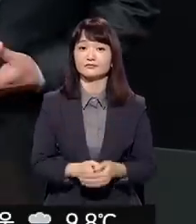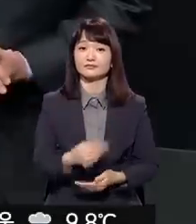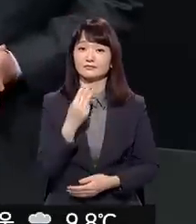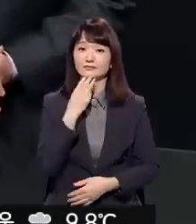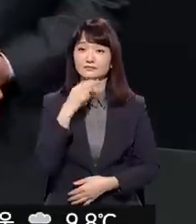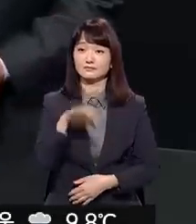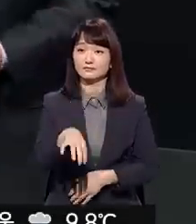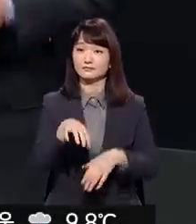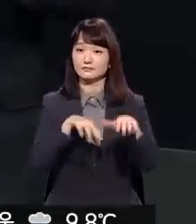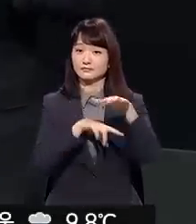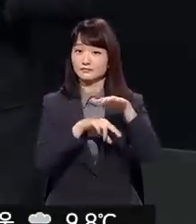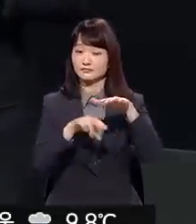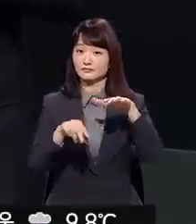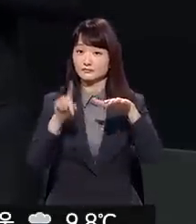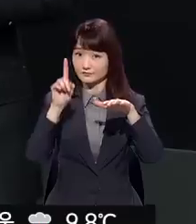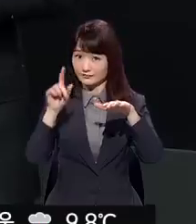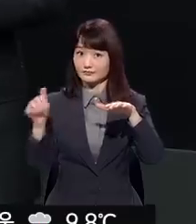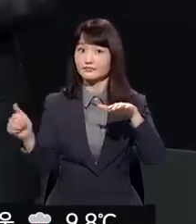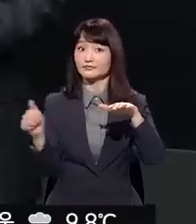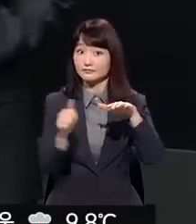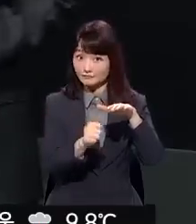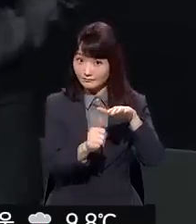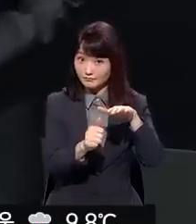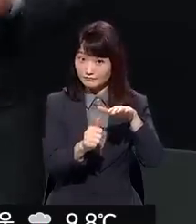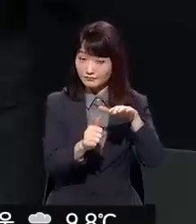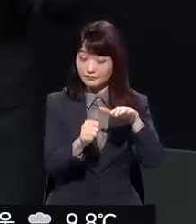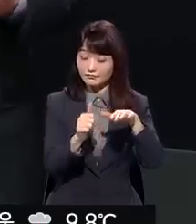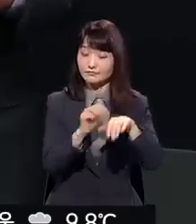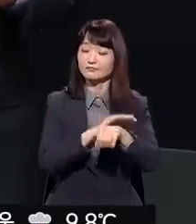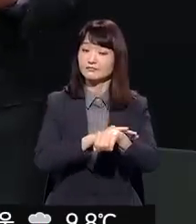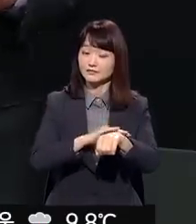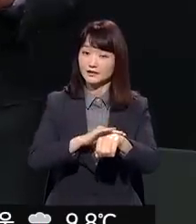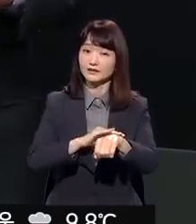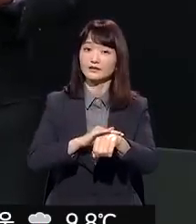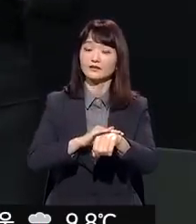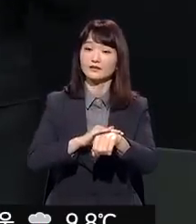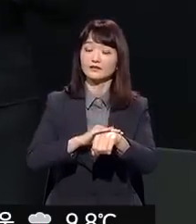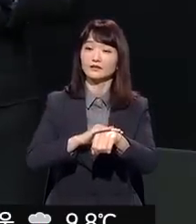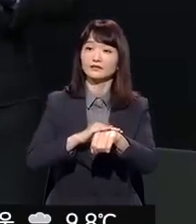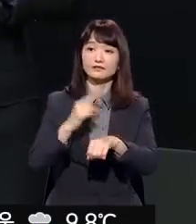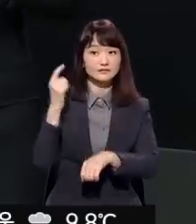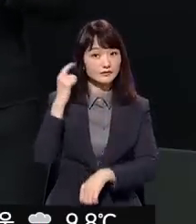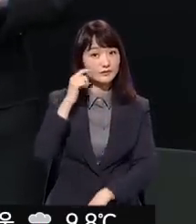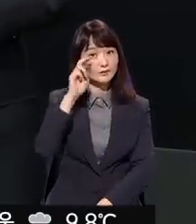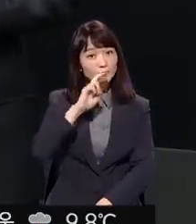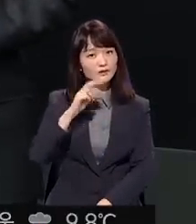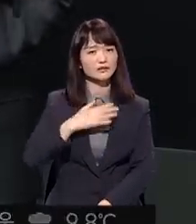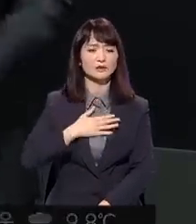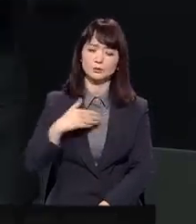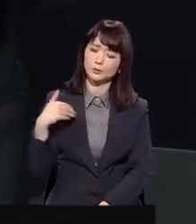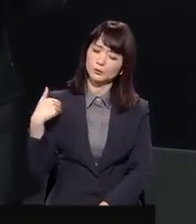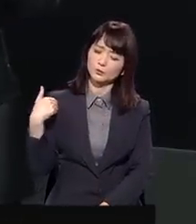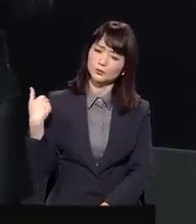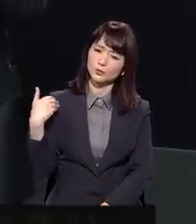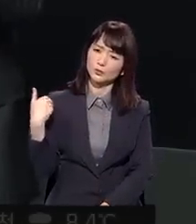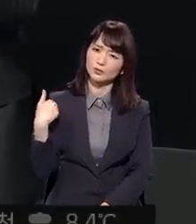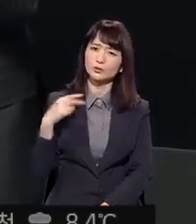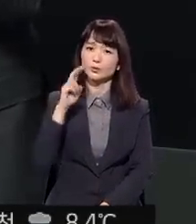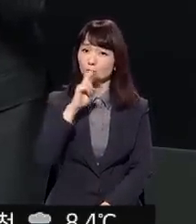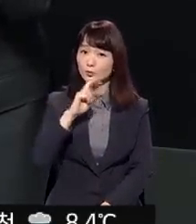서울에서 지하철 한 번이라도 타보셨다면 익숙한 노래, 아, 나도 모르게 흥얼대는 노래, 바로